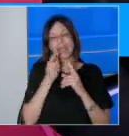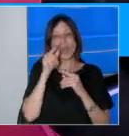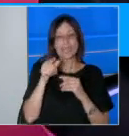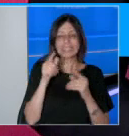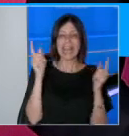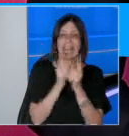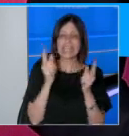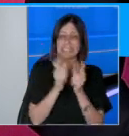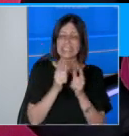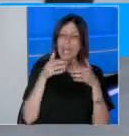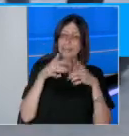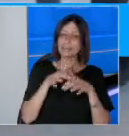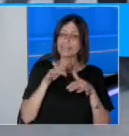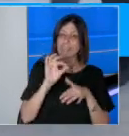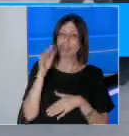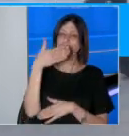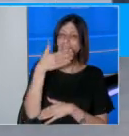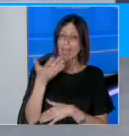מצד הדגלים?